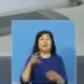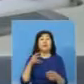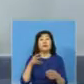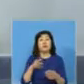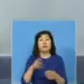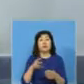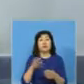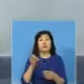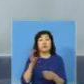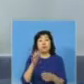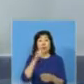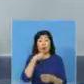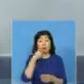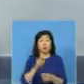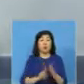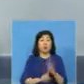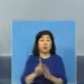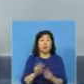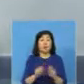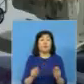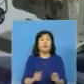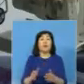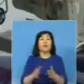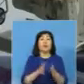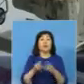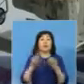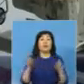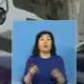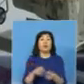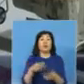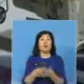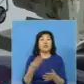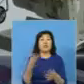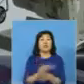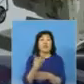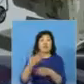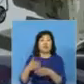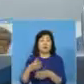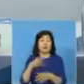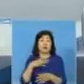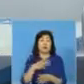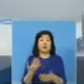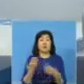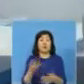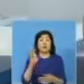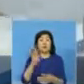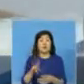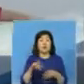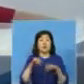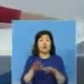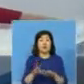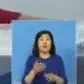еще в 2014 году. По дорожной карте бизнеса кредитовалась 3 раза. На сегодня имеет стабильное дело, которое